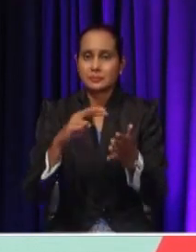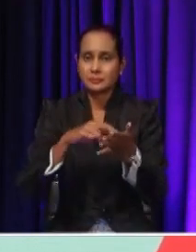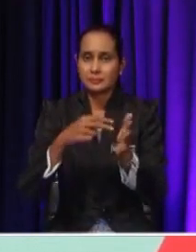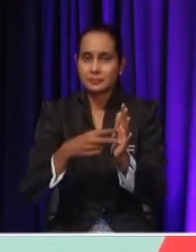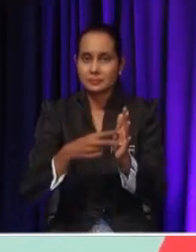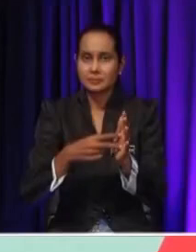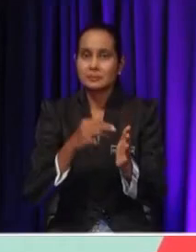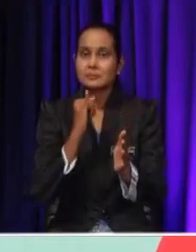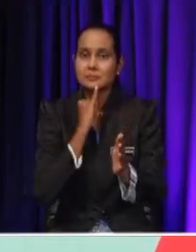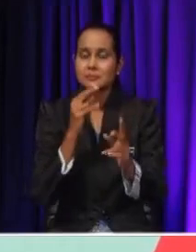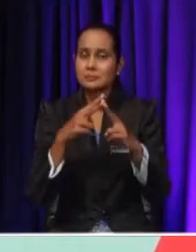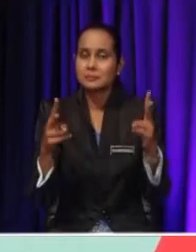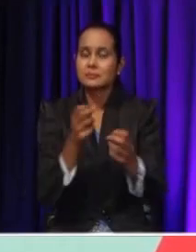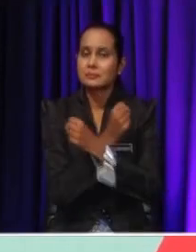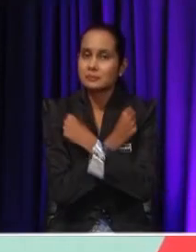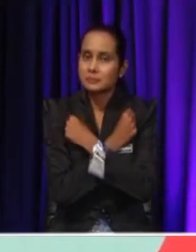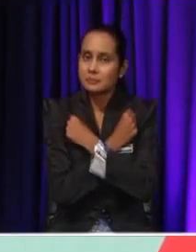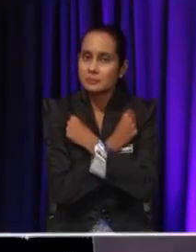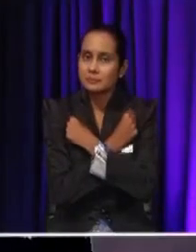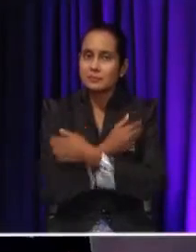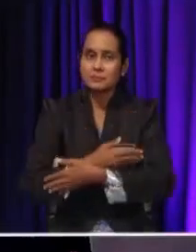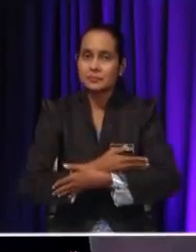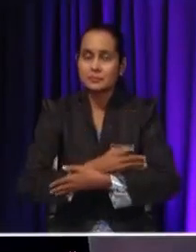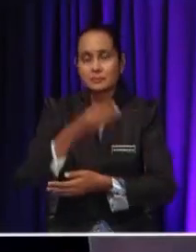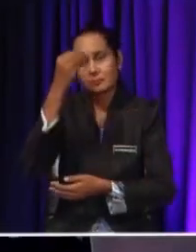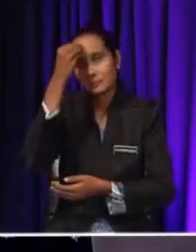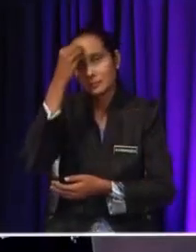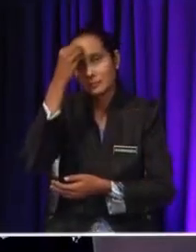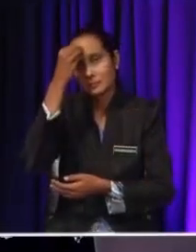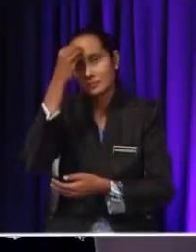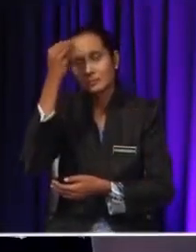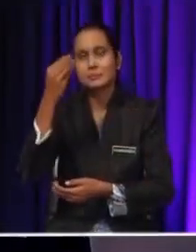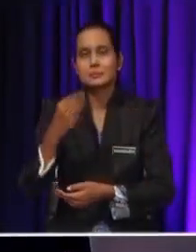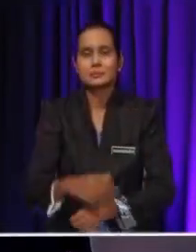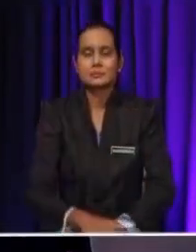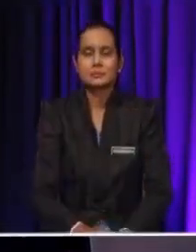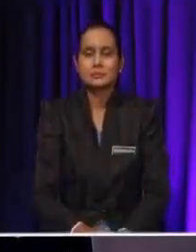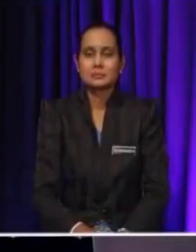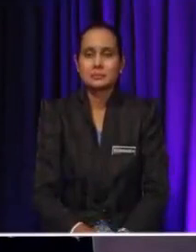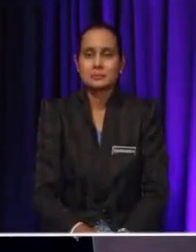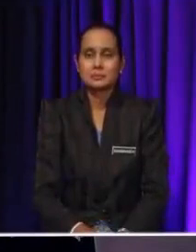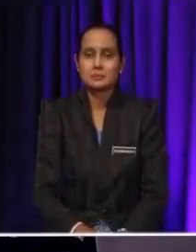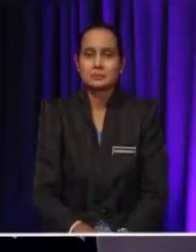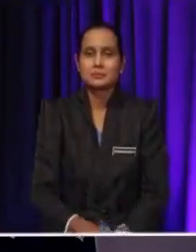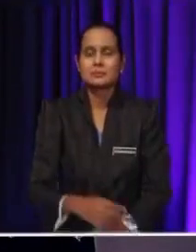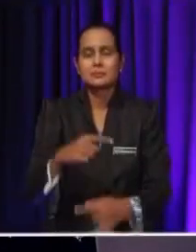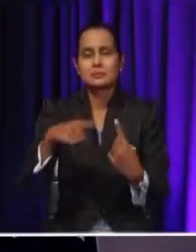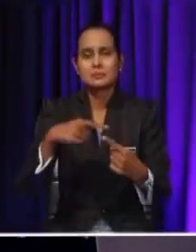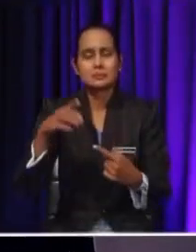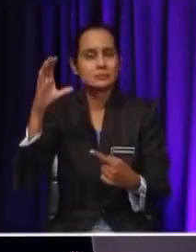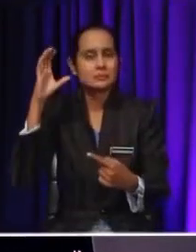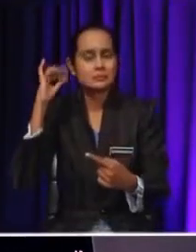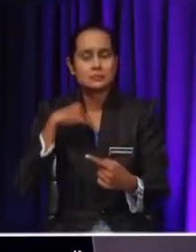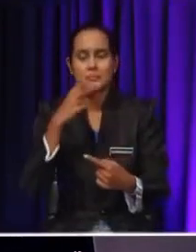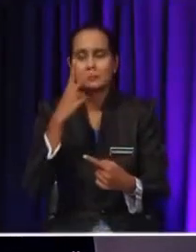ini sangat menyayangi anaknya mengocok dahi anaknya bila saya dengar Fatihah tadi saya teringat balik bagaimana Ibu